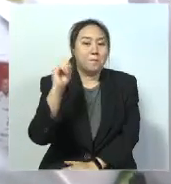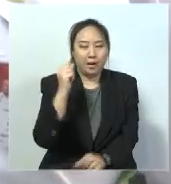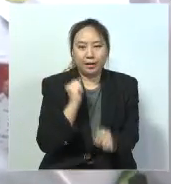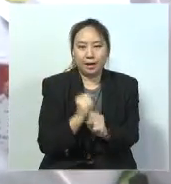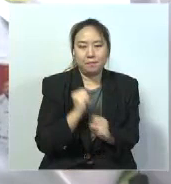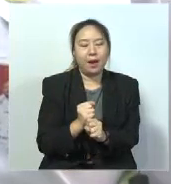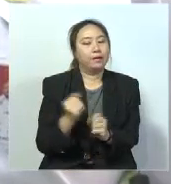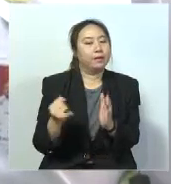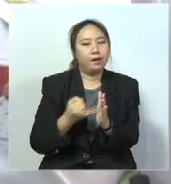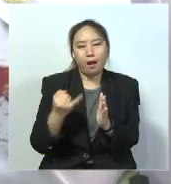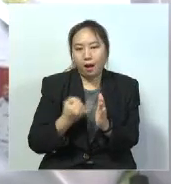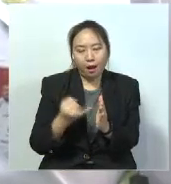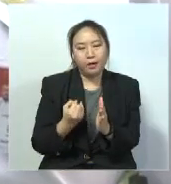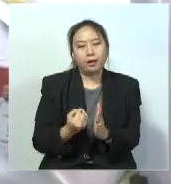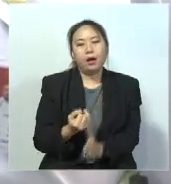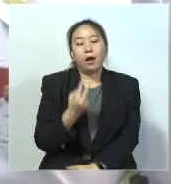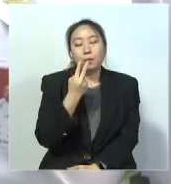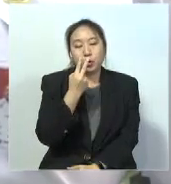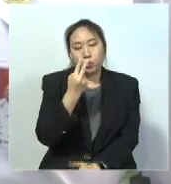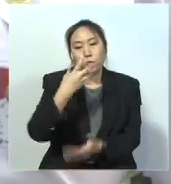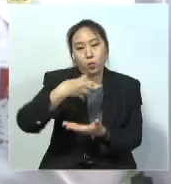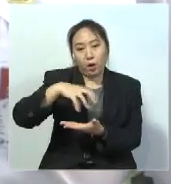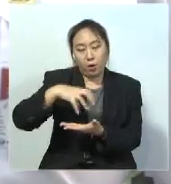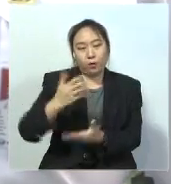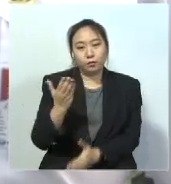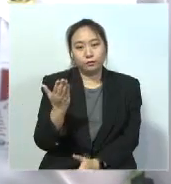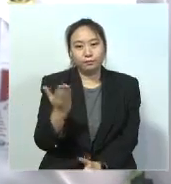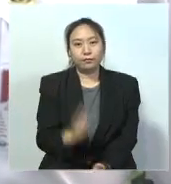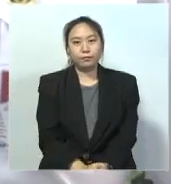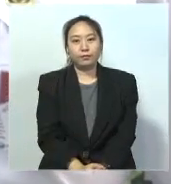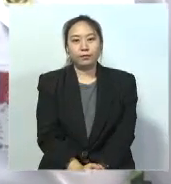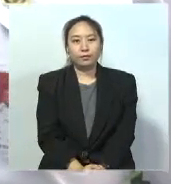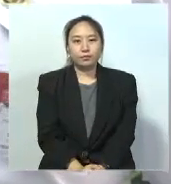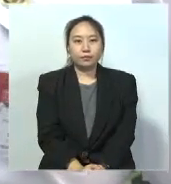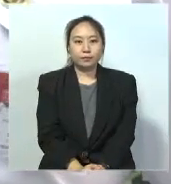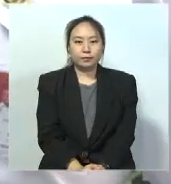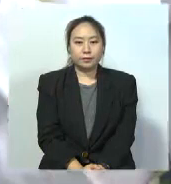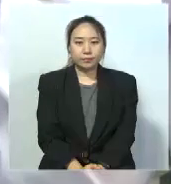งานนั้นมีความคล่องตัวมากขึ้นเดี๋ยวไปฟังเพิ่มเติมนะคะจากทางคุณธินกรค่ะ